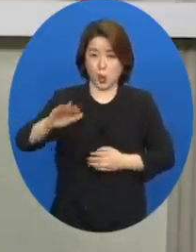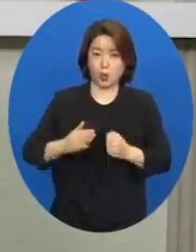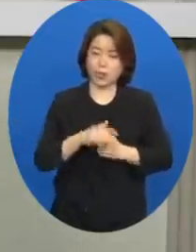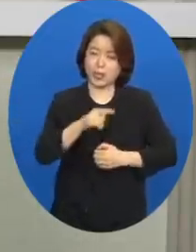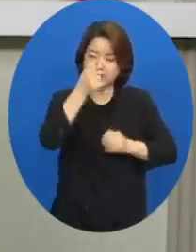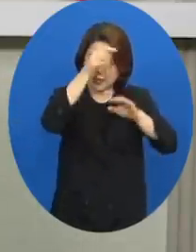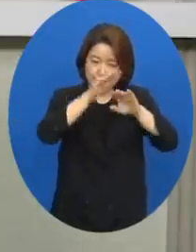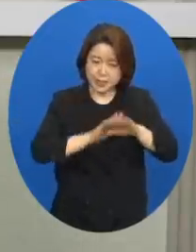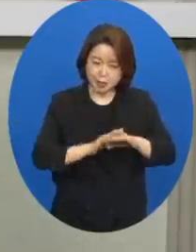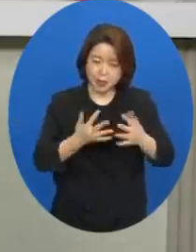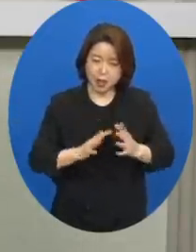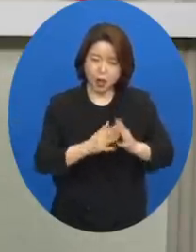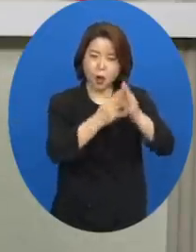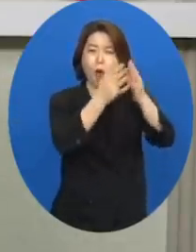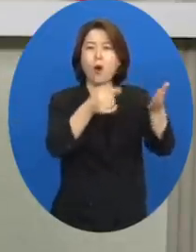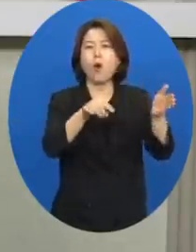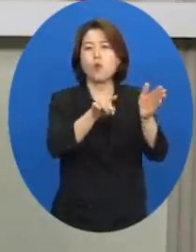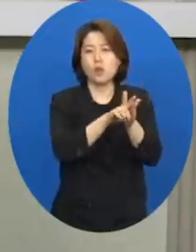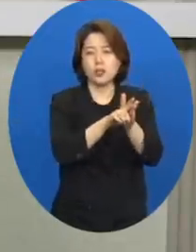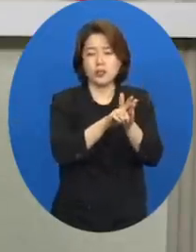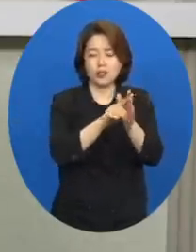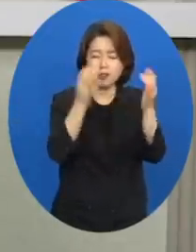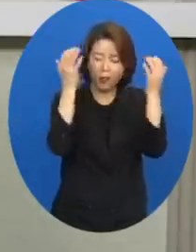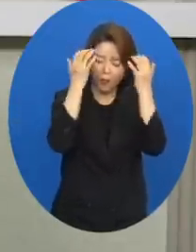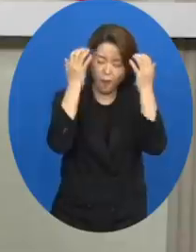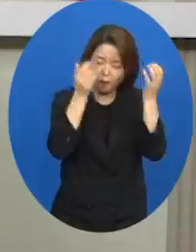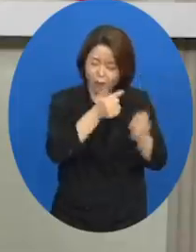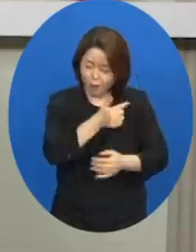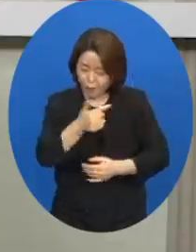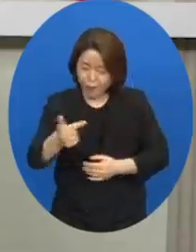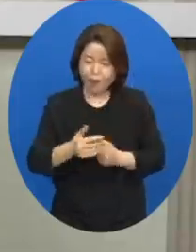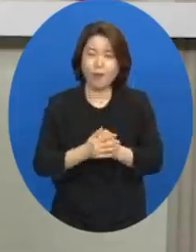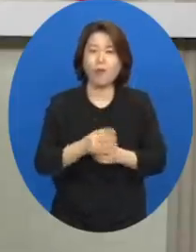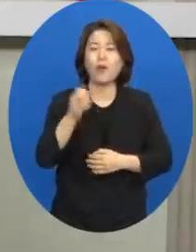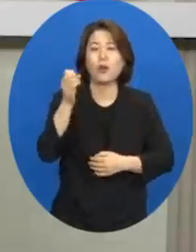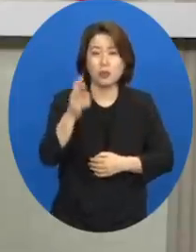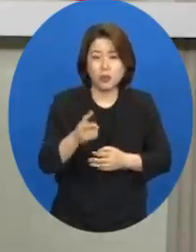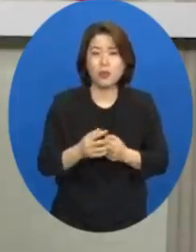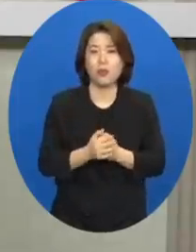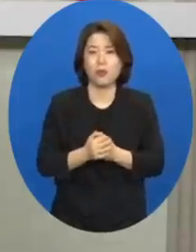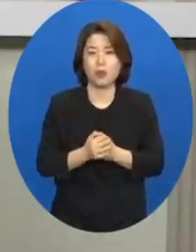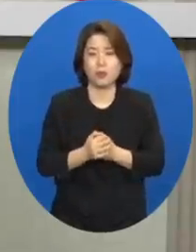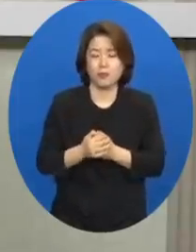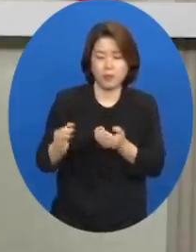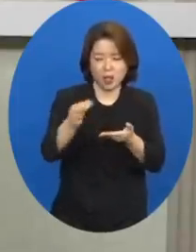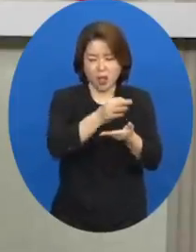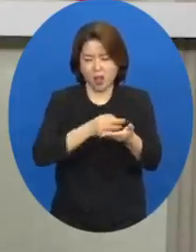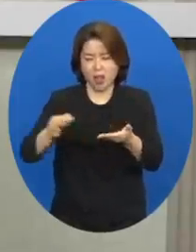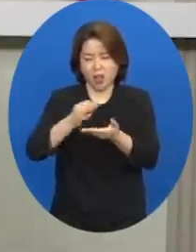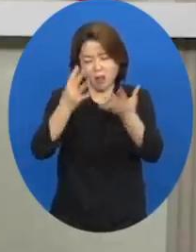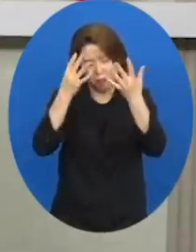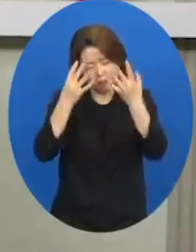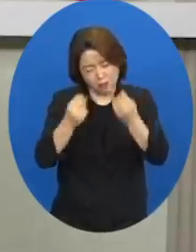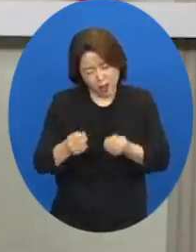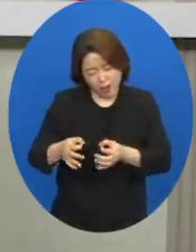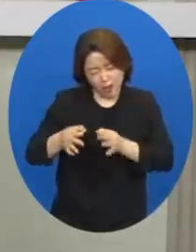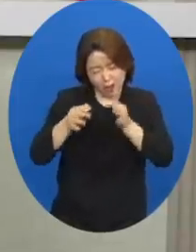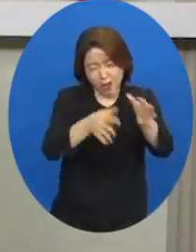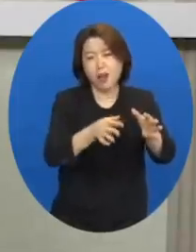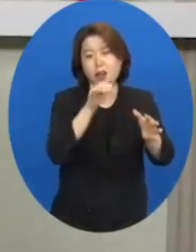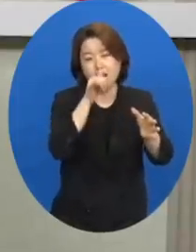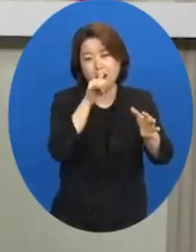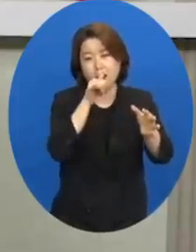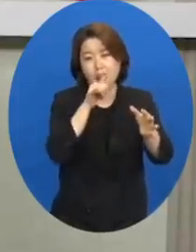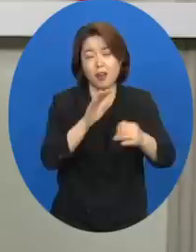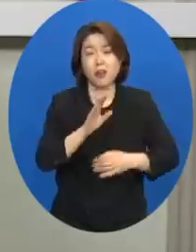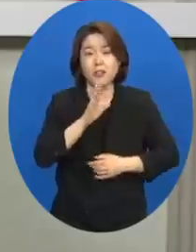예배당을 건축하기 위해서 고생도 많이 했고 또 헌금도 많이 했습니다 기적과 같이